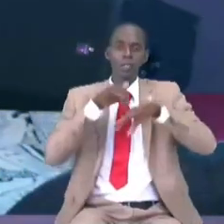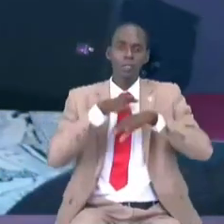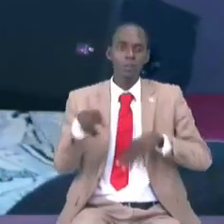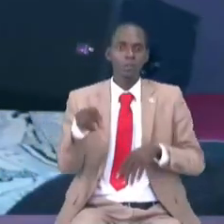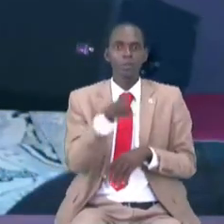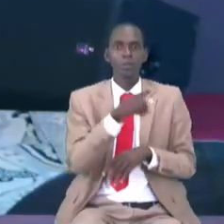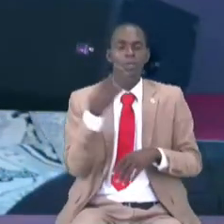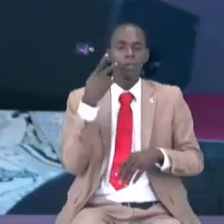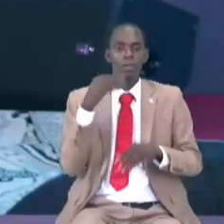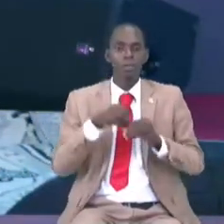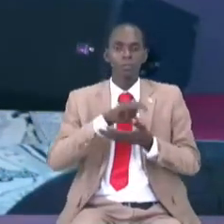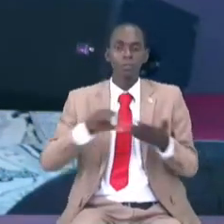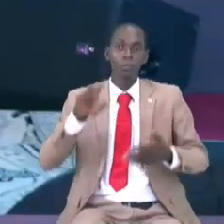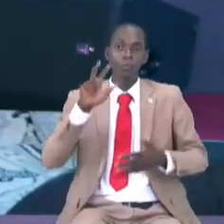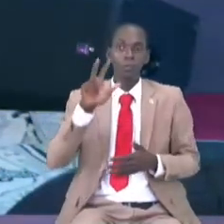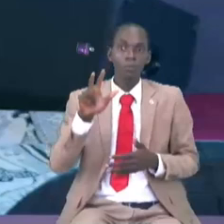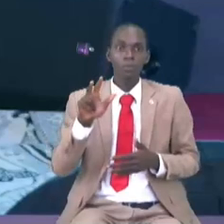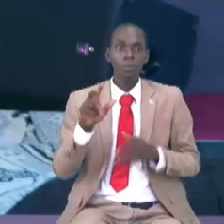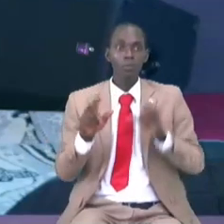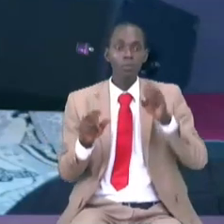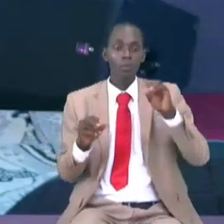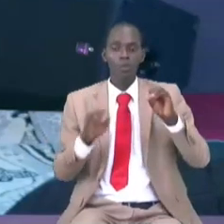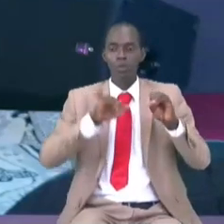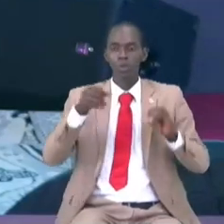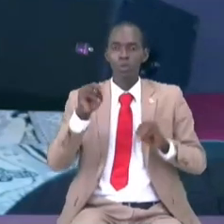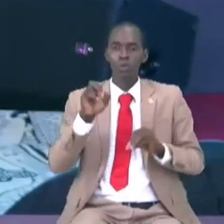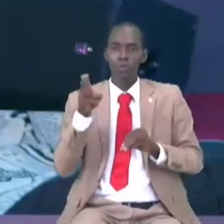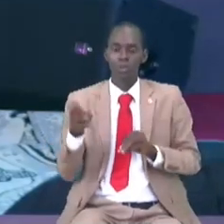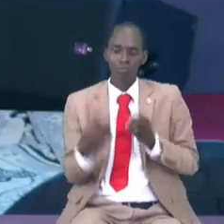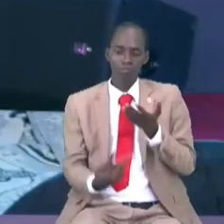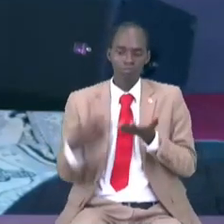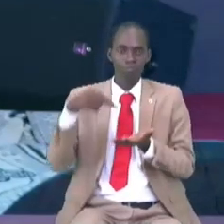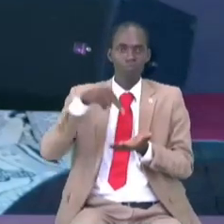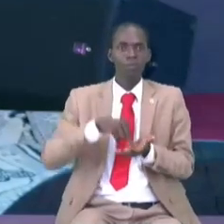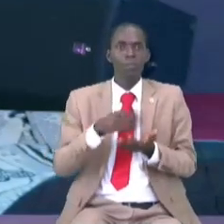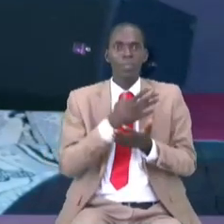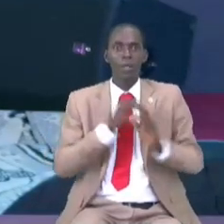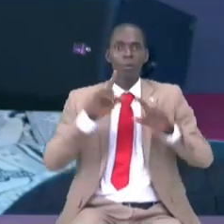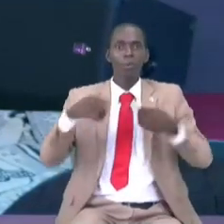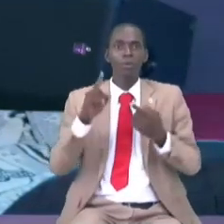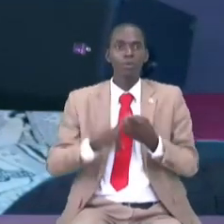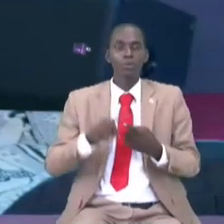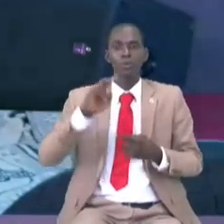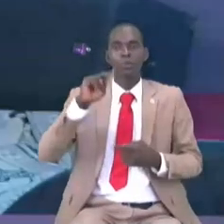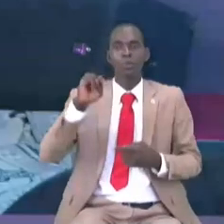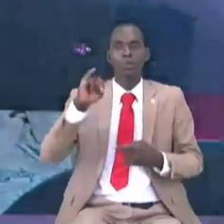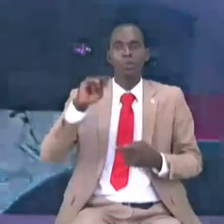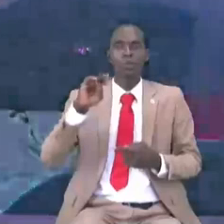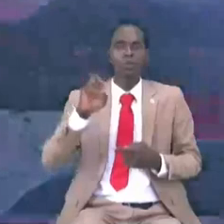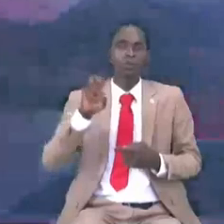leva et alla à Ninive, selon la parole de l'Éternel. Maintenant